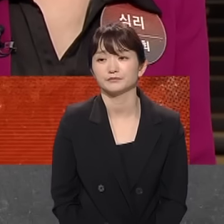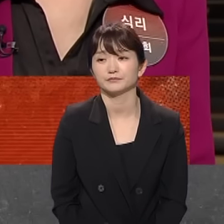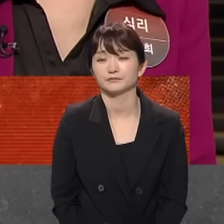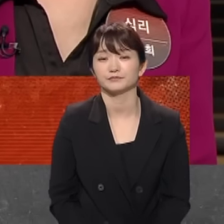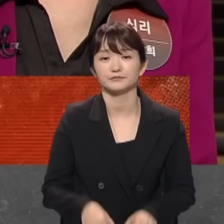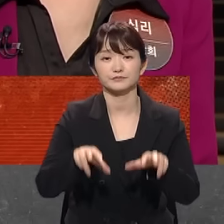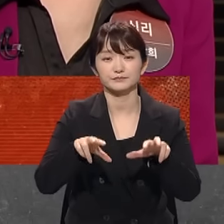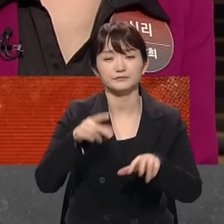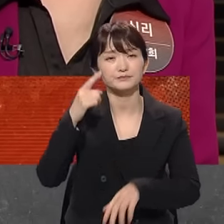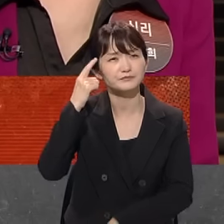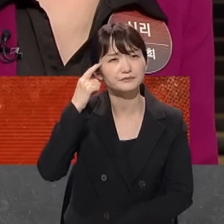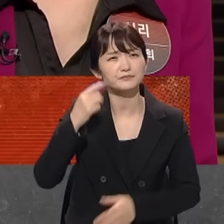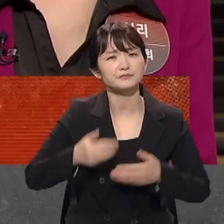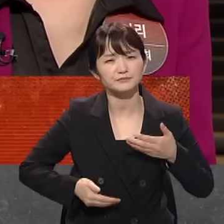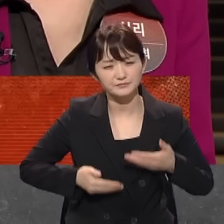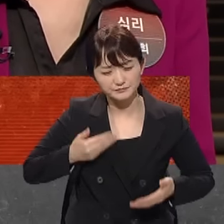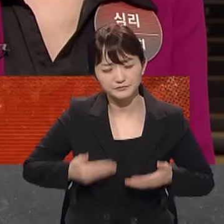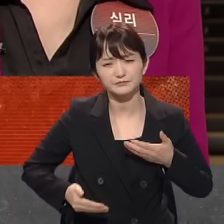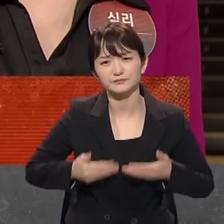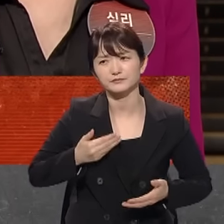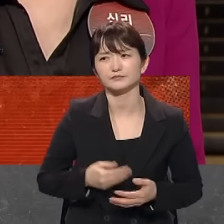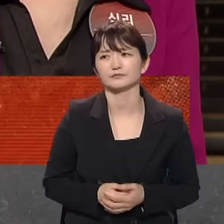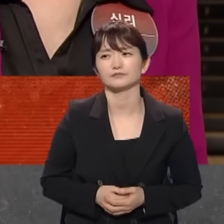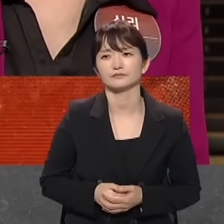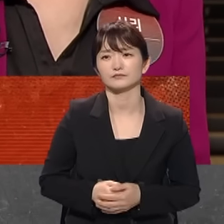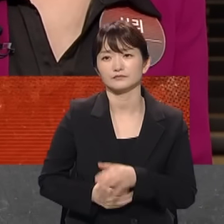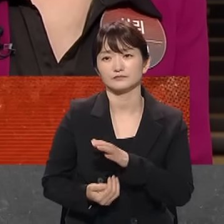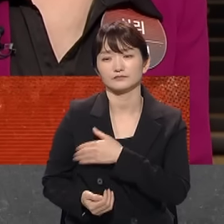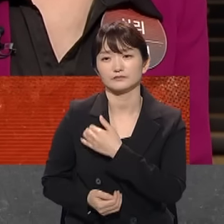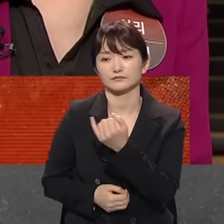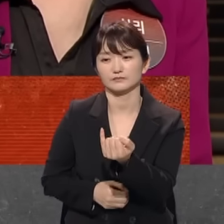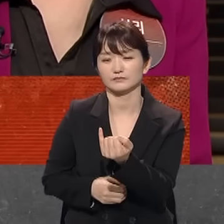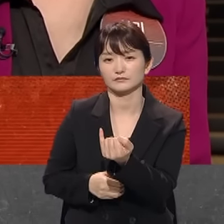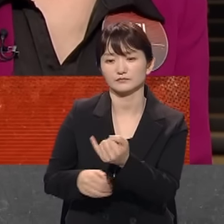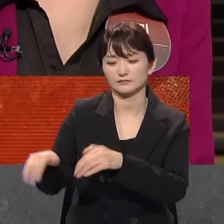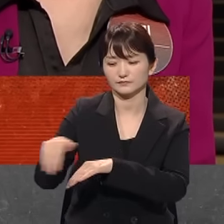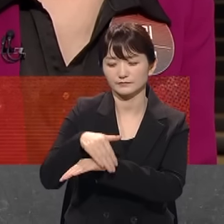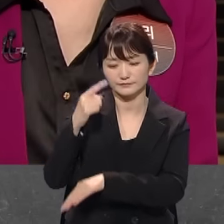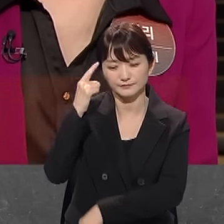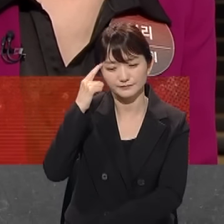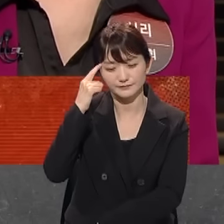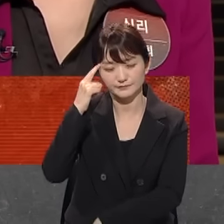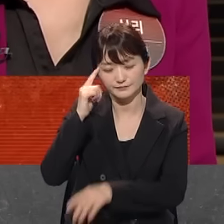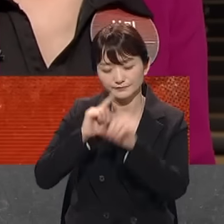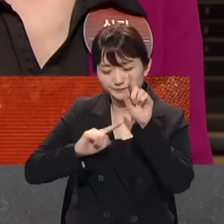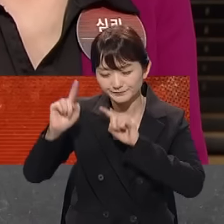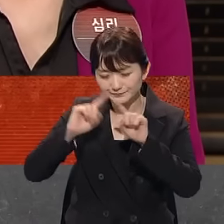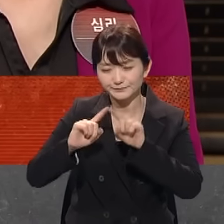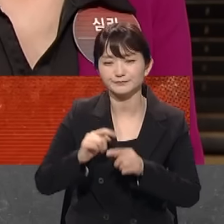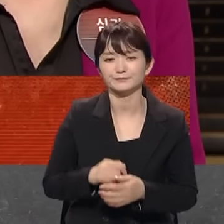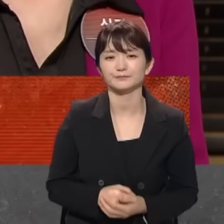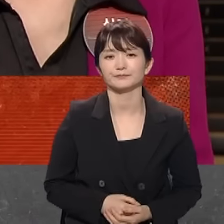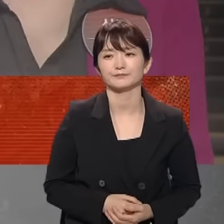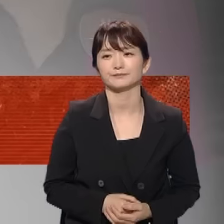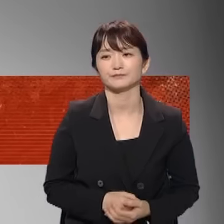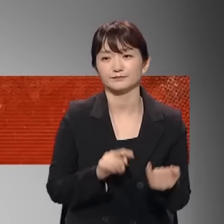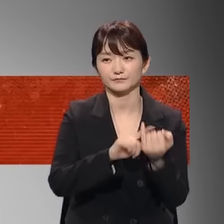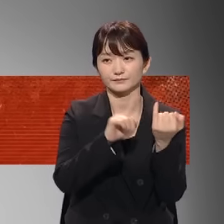지금 생각해보면 그렇게 바쁘다고 했는데도 그 상간녀랑 다녔을 거 생각하면 너무 상처가 된다고 하고 심지어